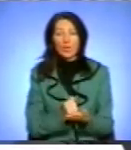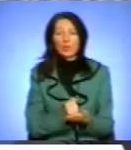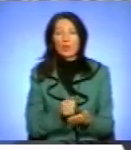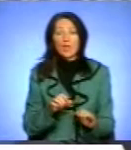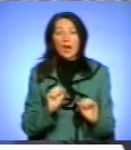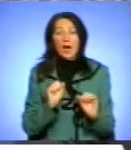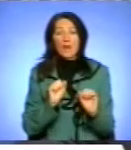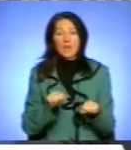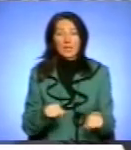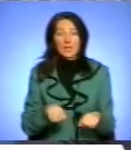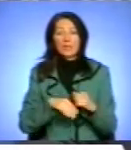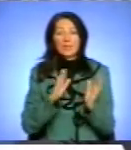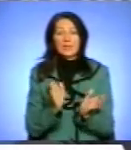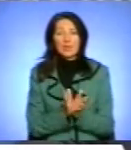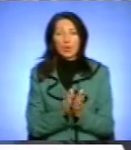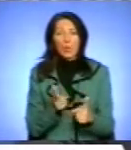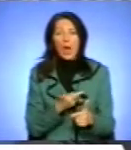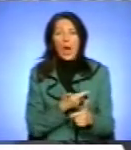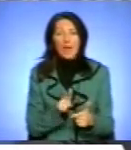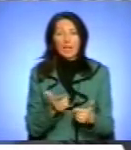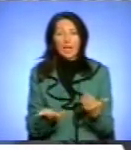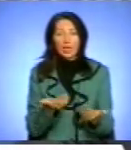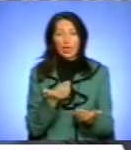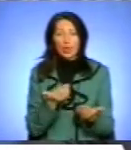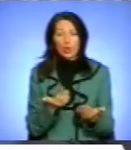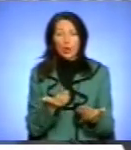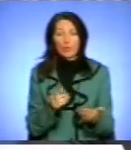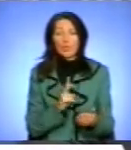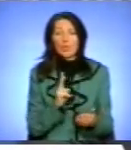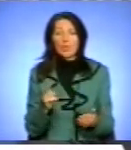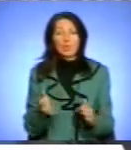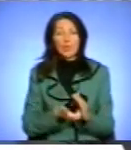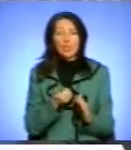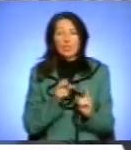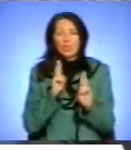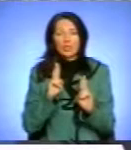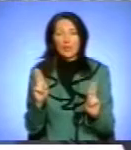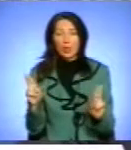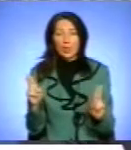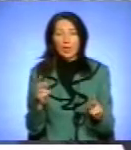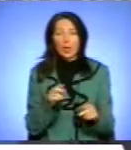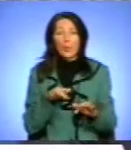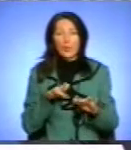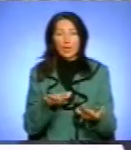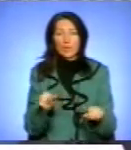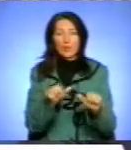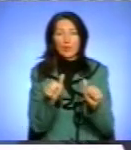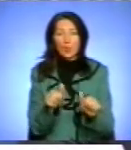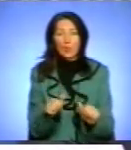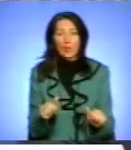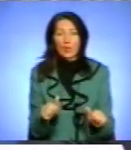цілому. Але якщо з якихось причин невідомих процес формування